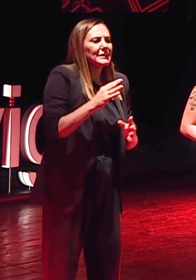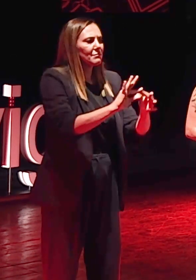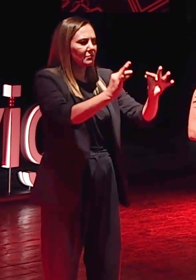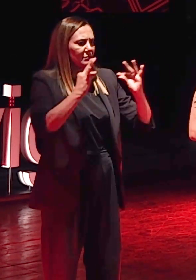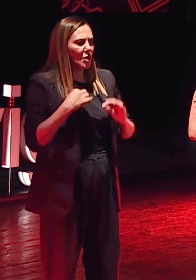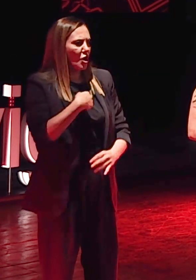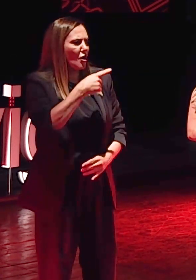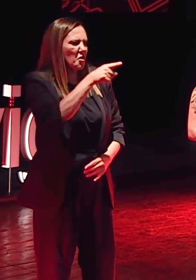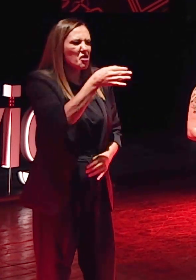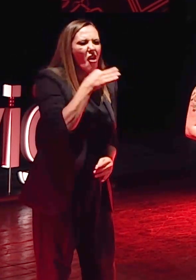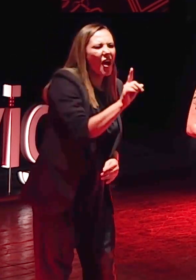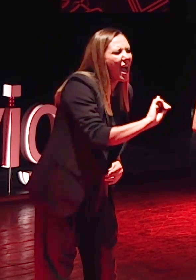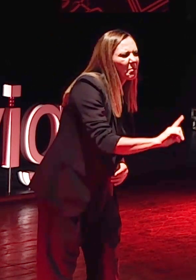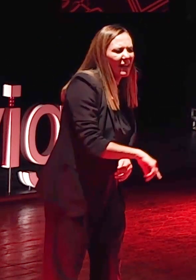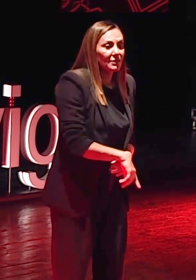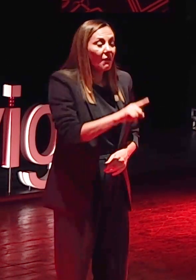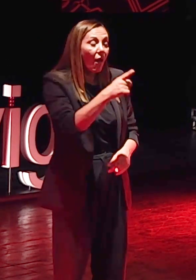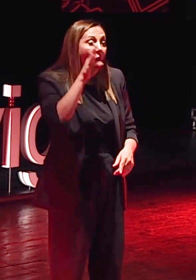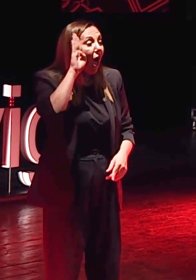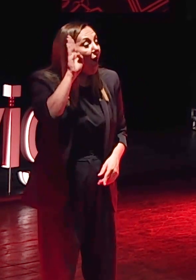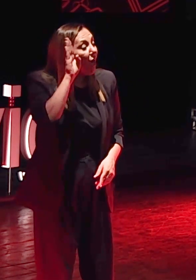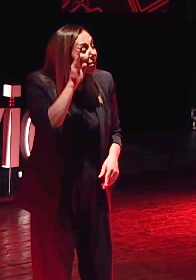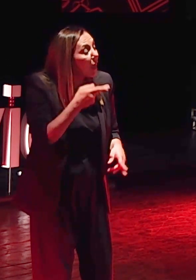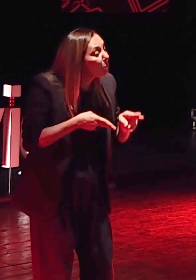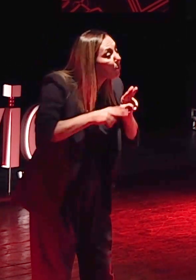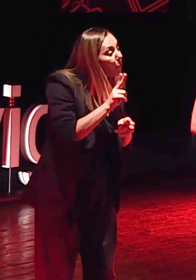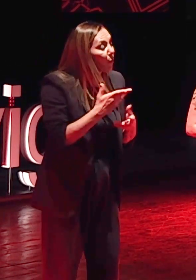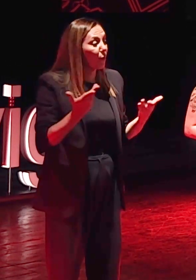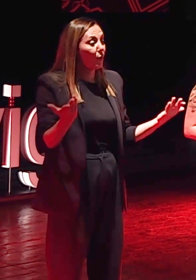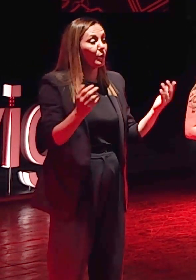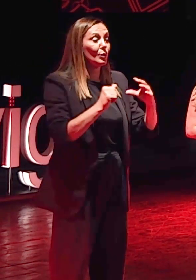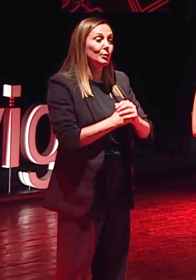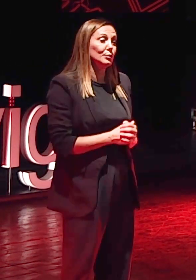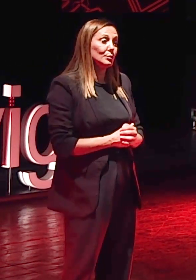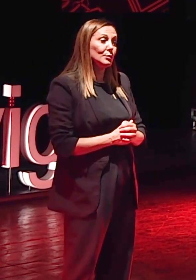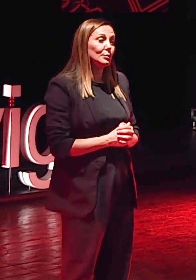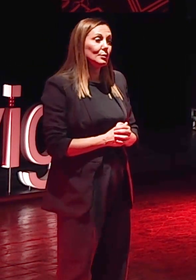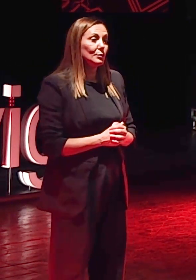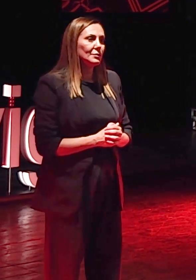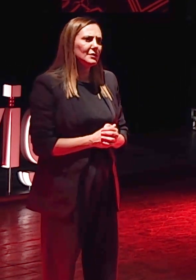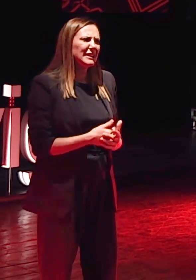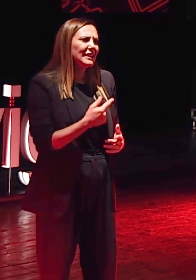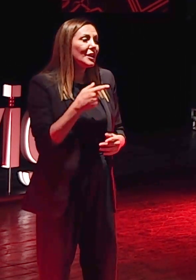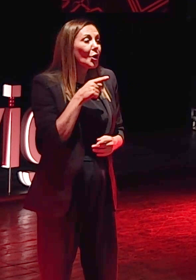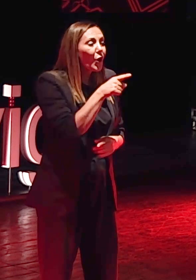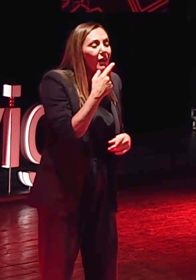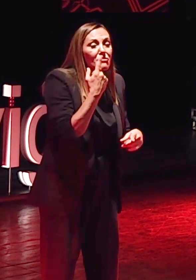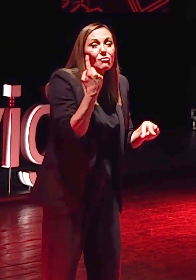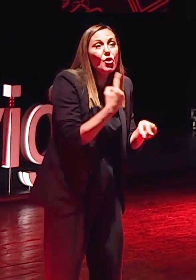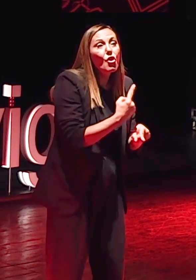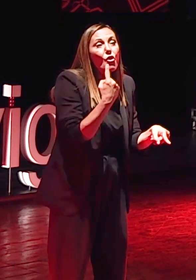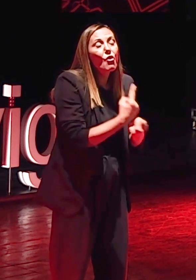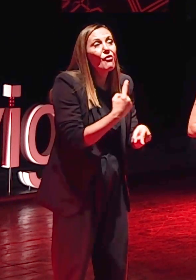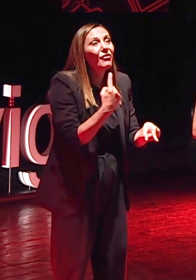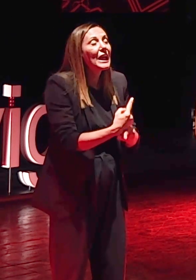capace che dovevo prestare più attenzione che dovevo quantomeno